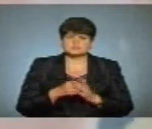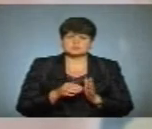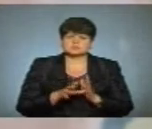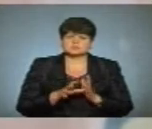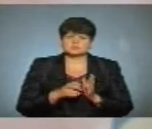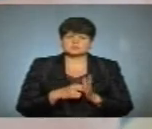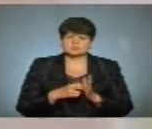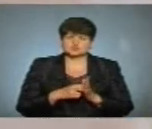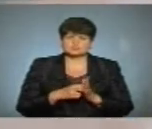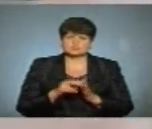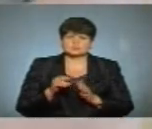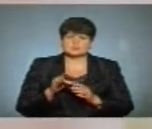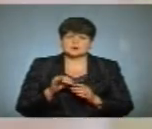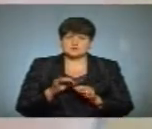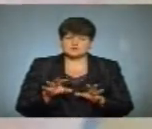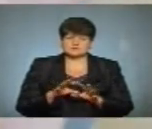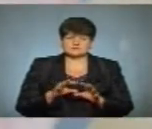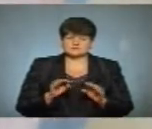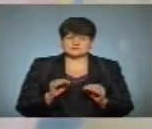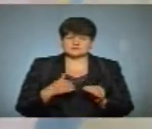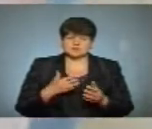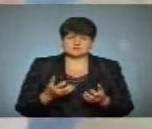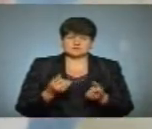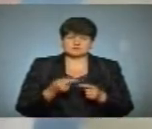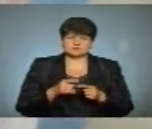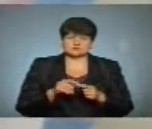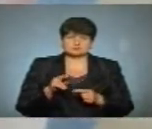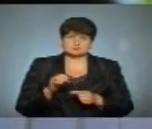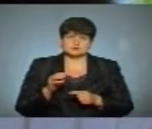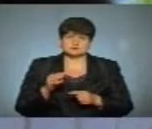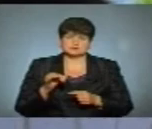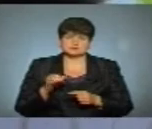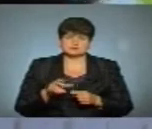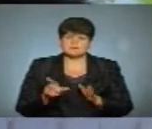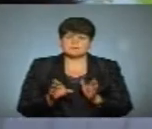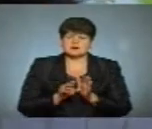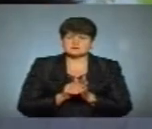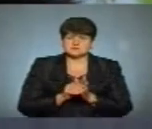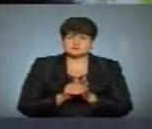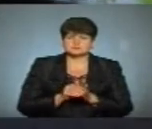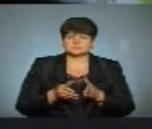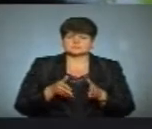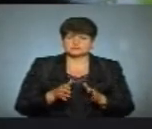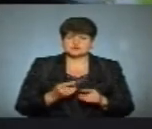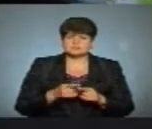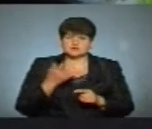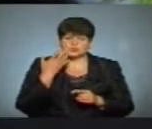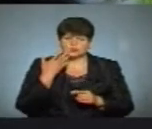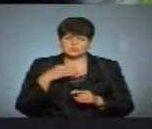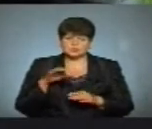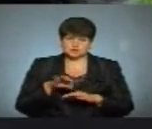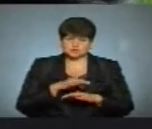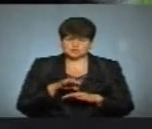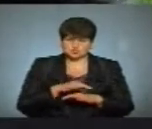пошту, пароль, увійти і все. І таким чином я підтримала цю петицію. Партнерські пологи – це коли чоловік присутній з